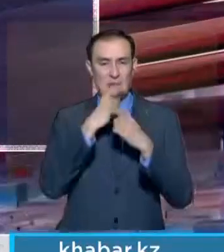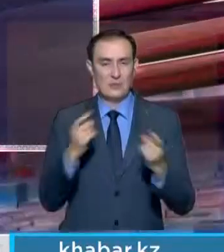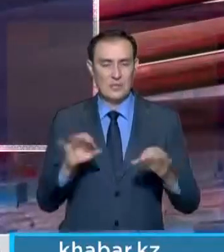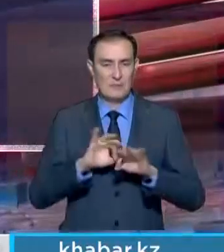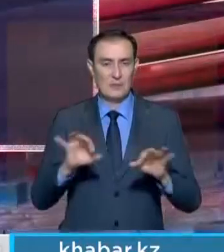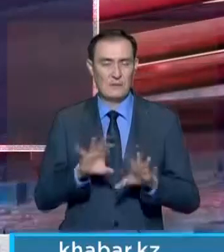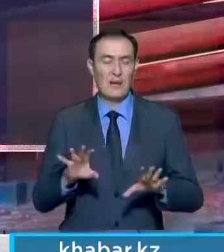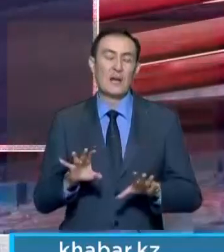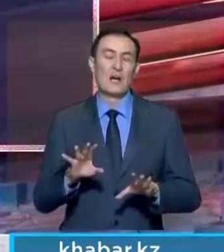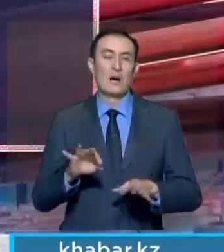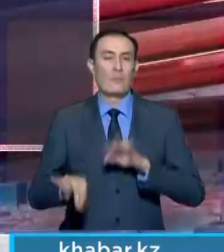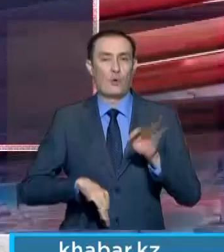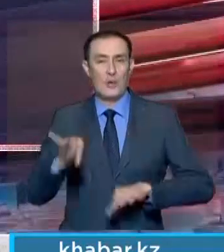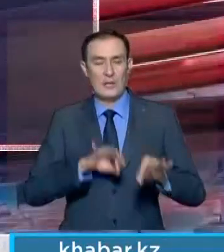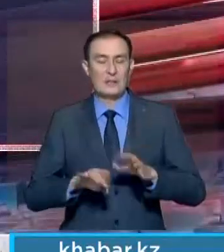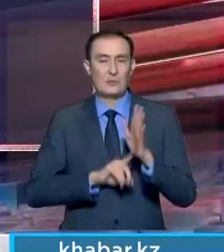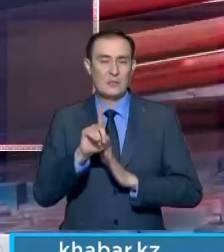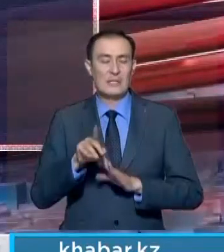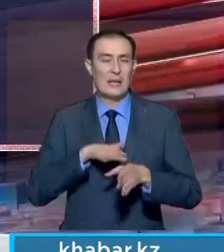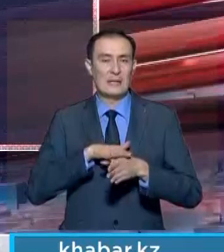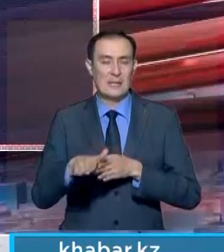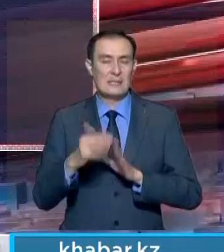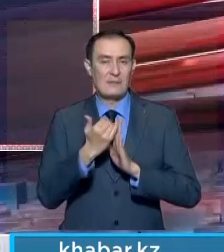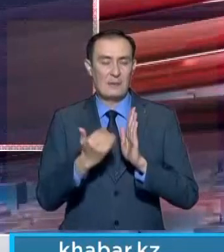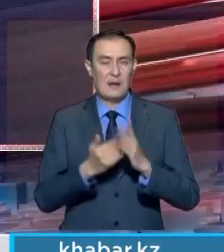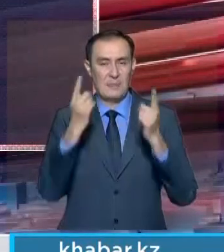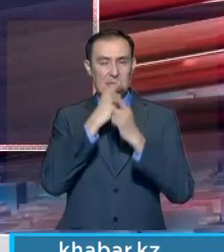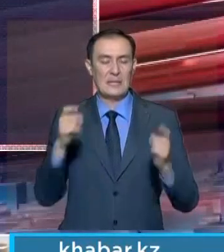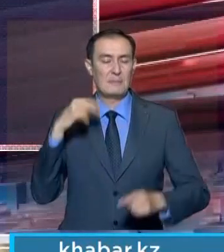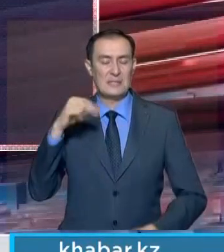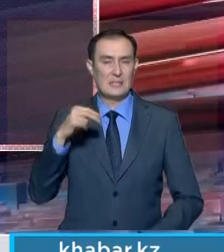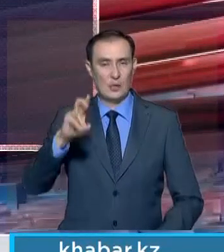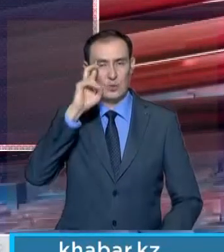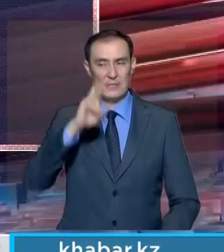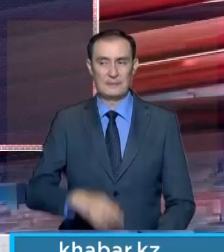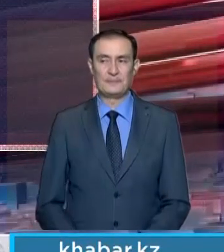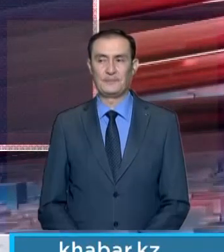сообщении. Отмечу, что проекты запускаются в рамках реализации послания президента страны.